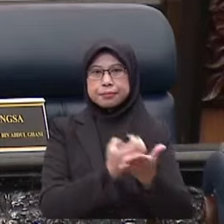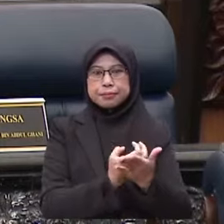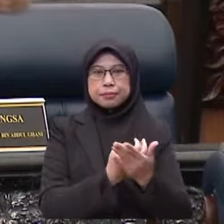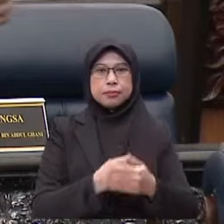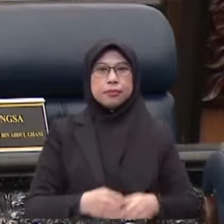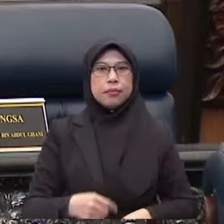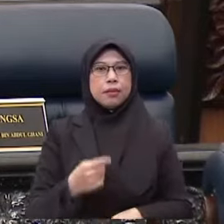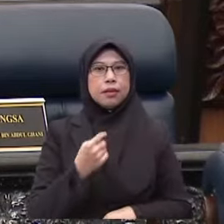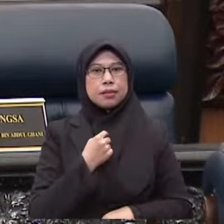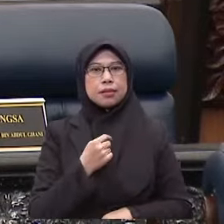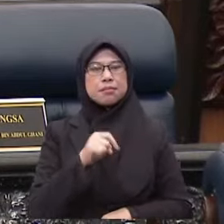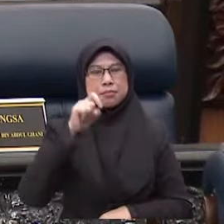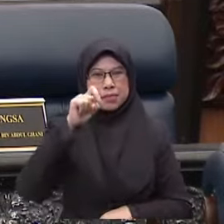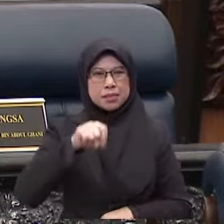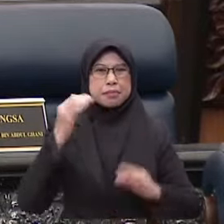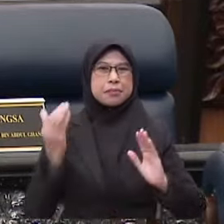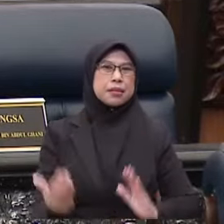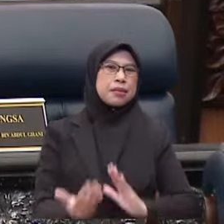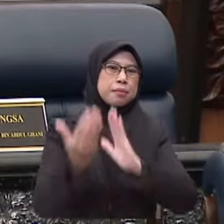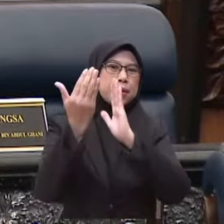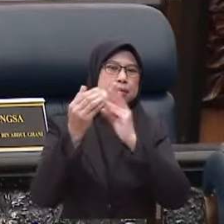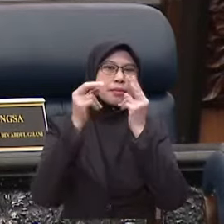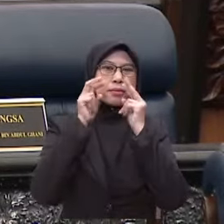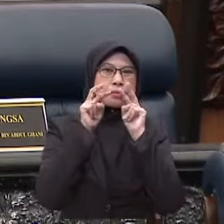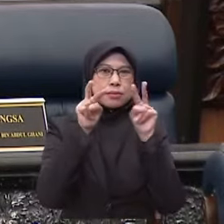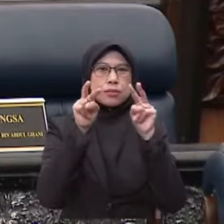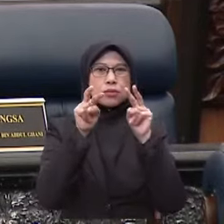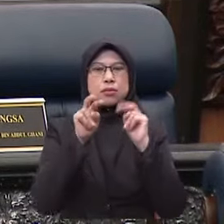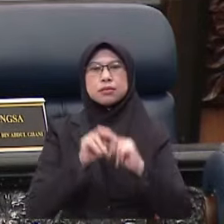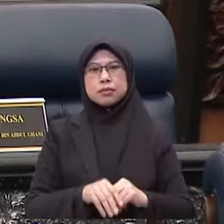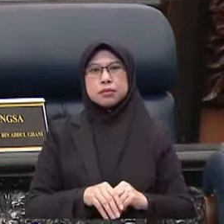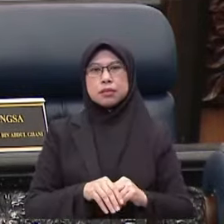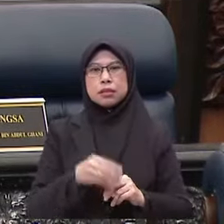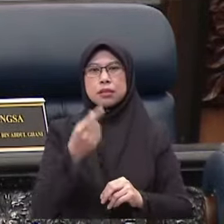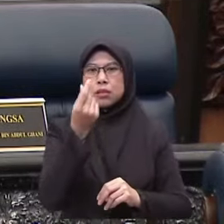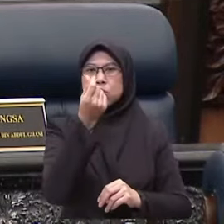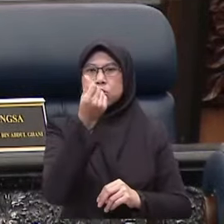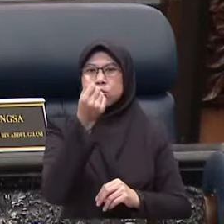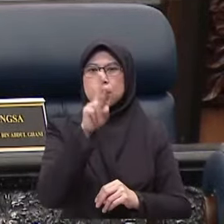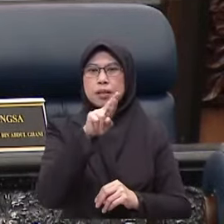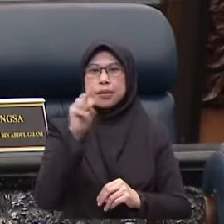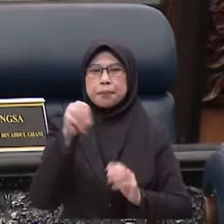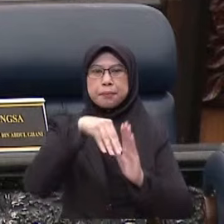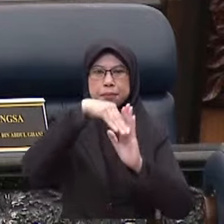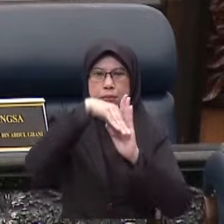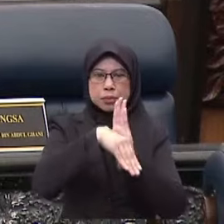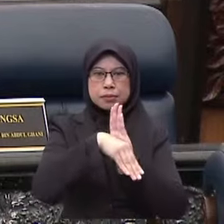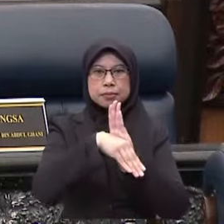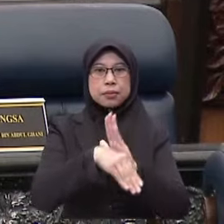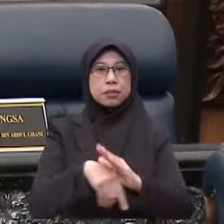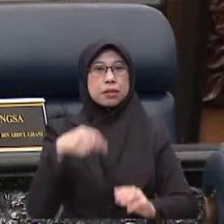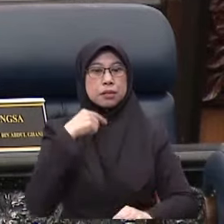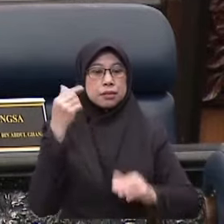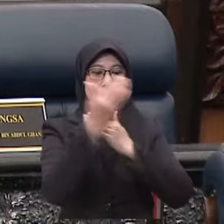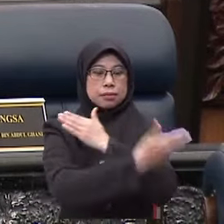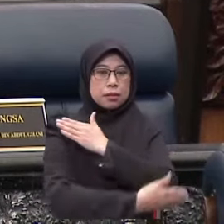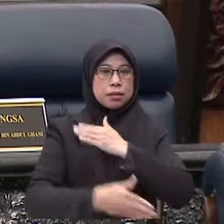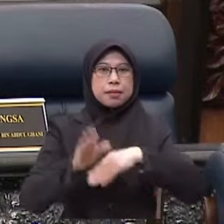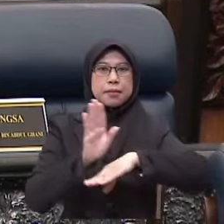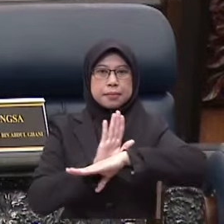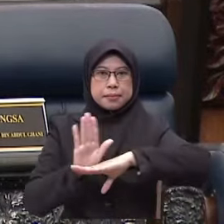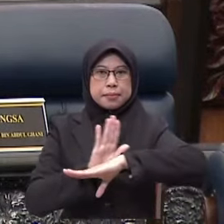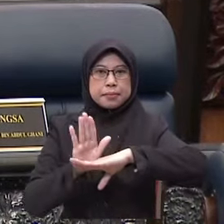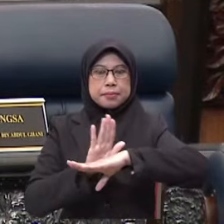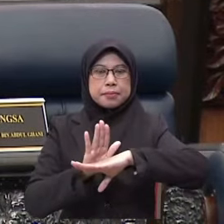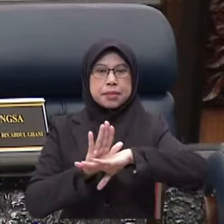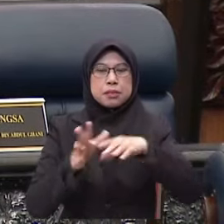tidak boleh lari Dar daripada melihat kejatuhan Ringgit sebagai sebuah negara perdagangan